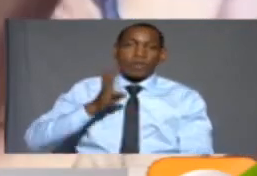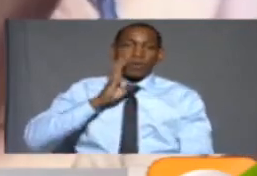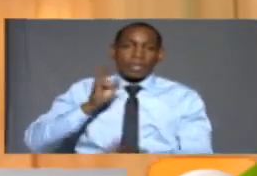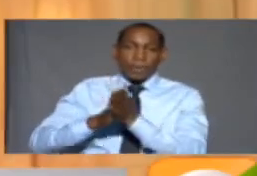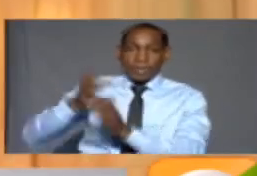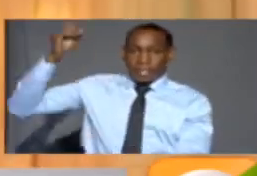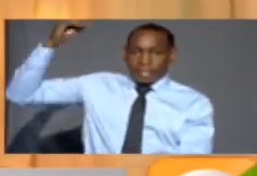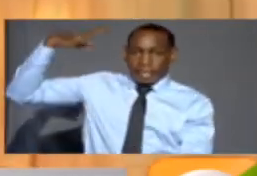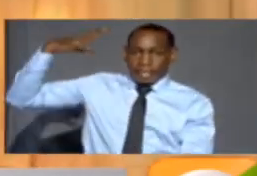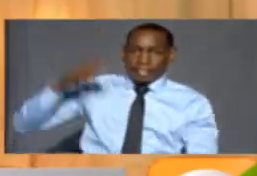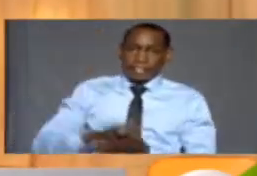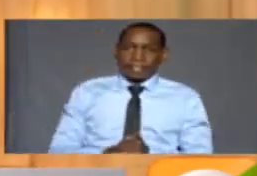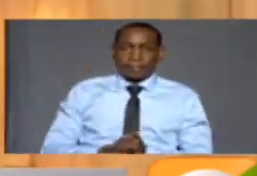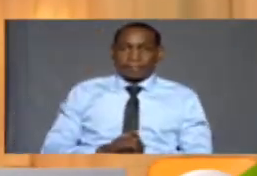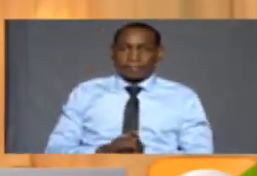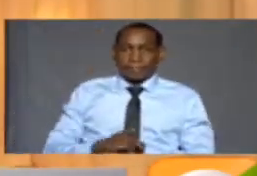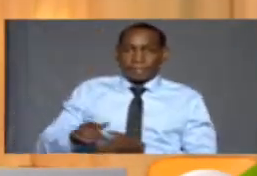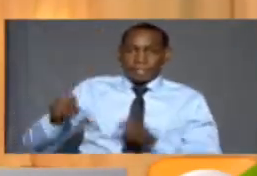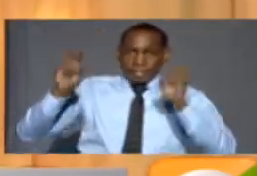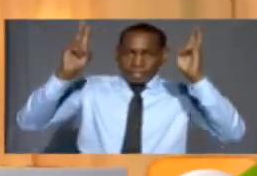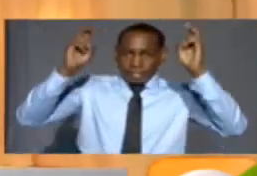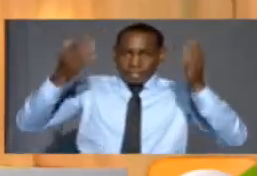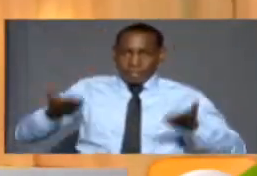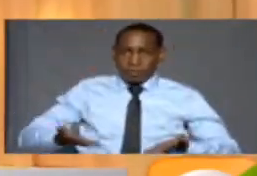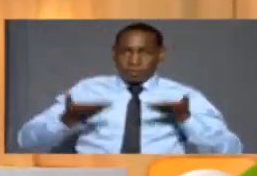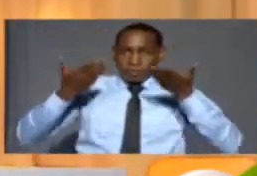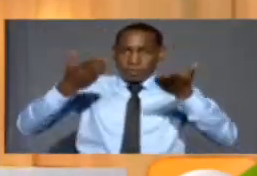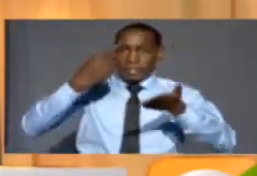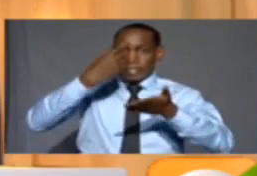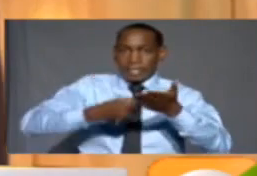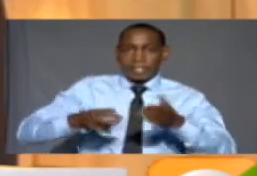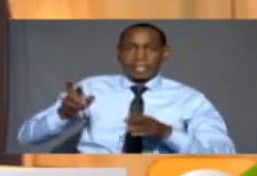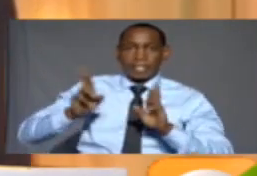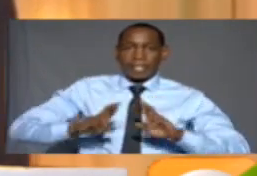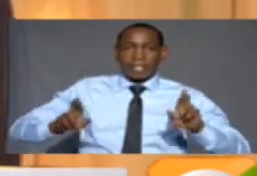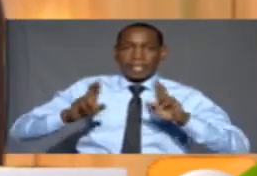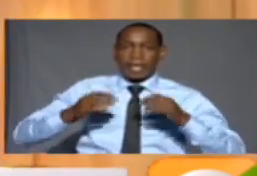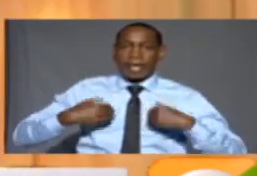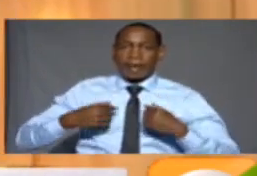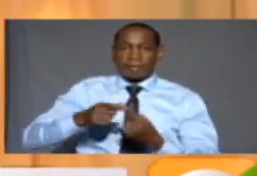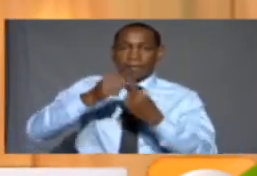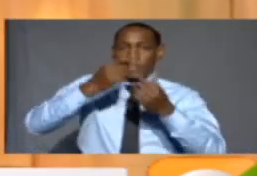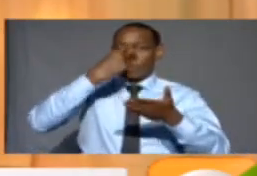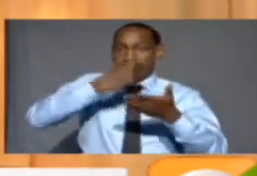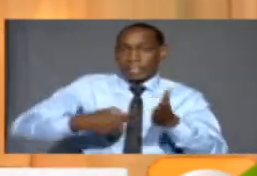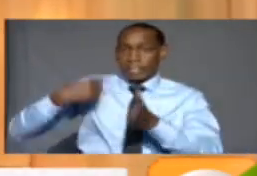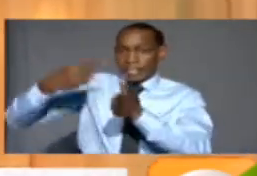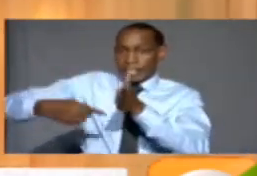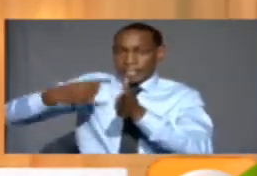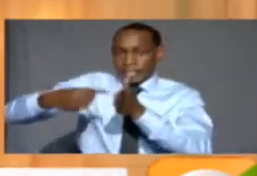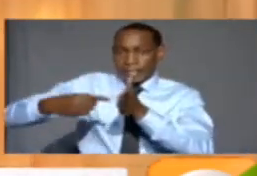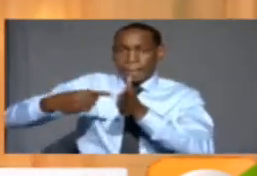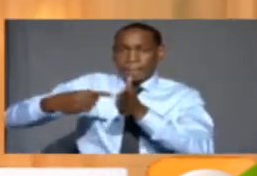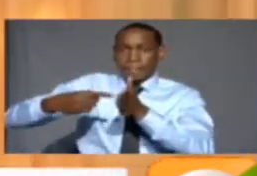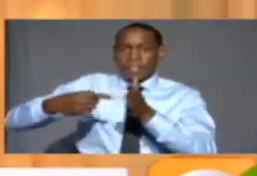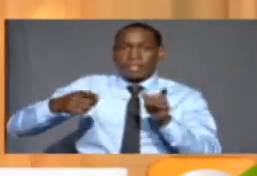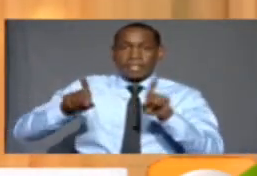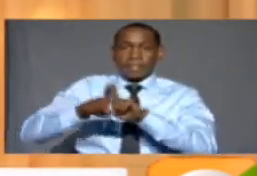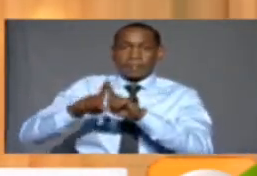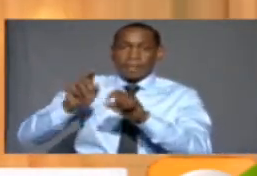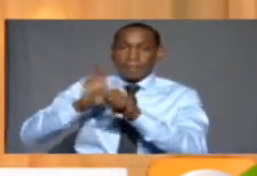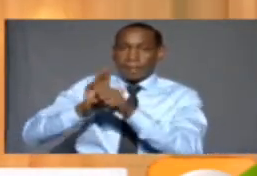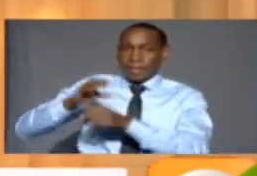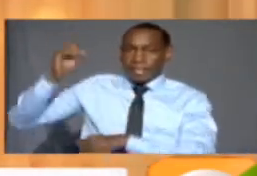umeme. We shall bring this issue of tariffs. I know we already give special tariffs to our industry, and most of our